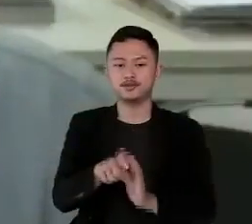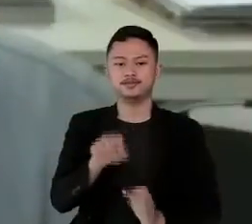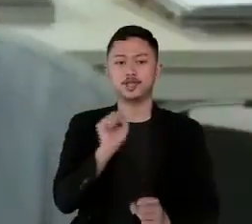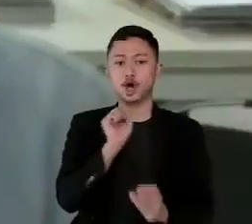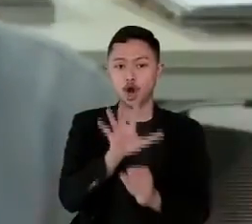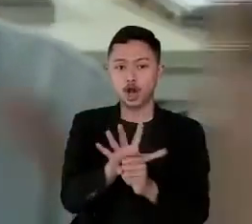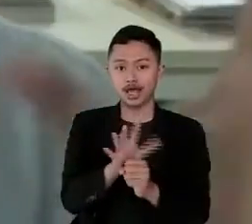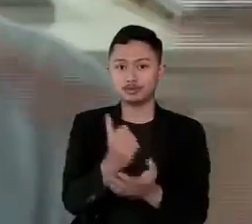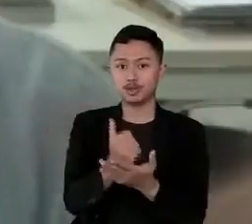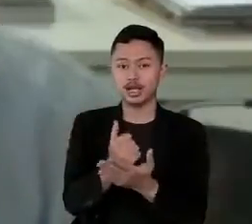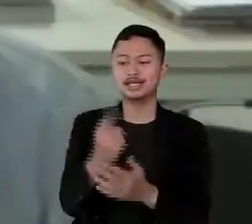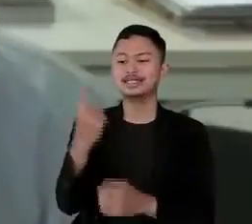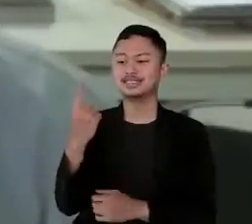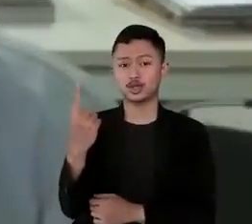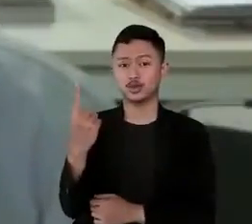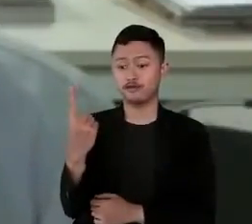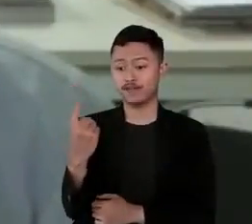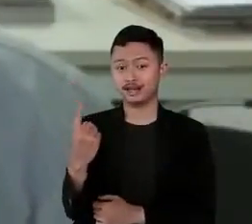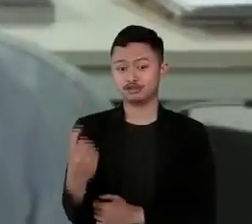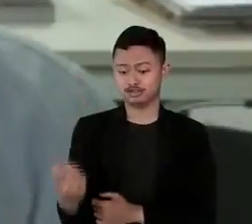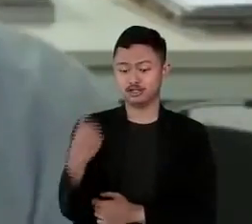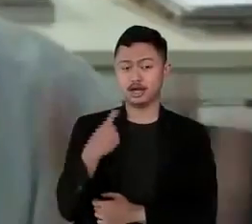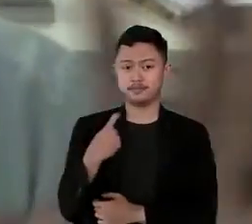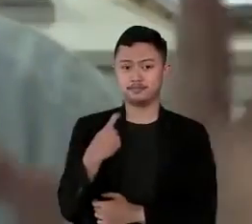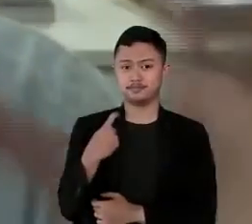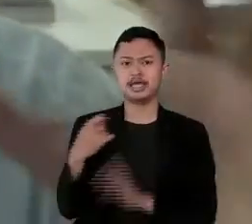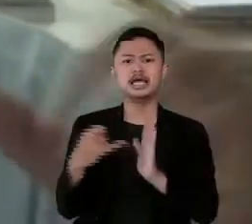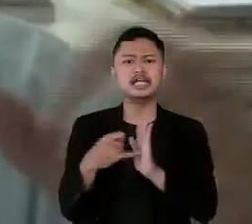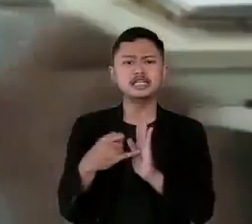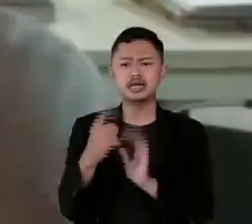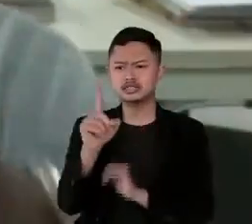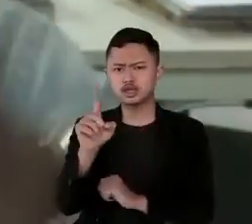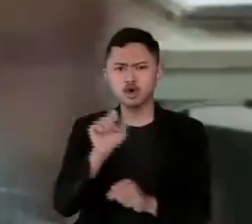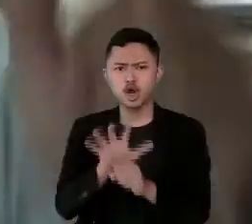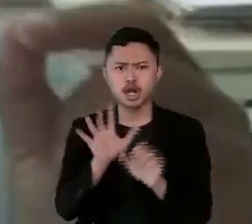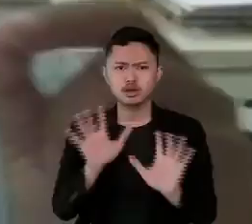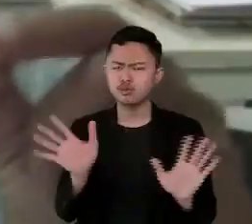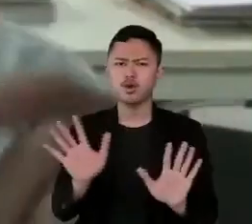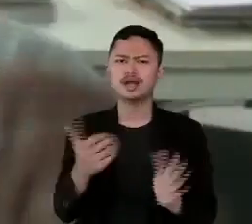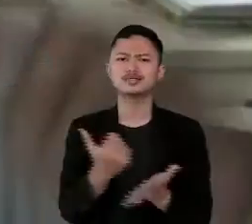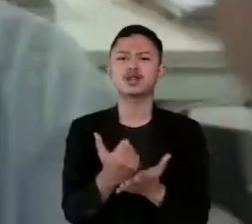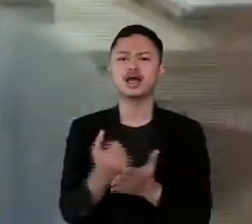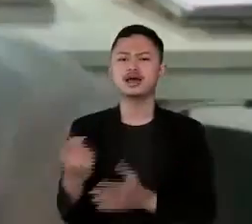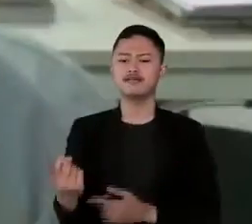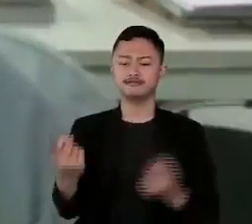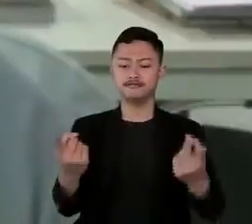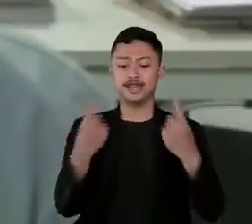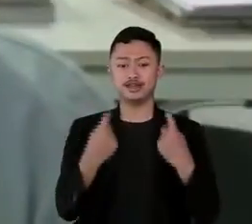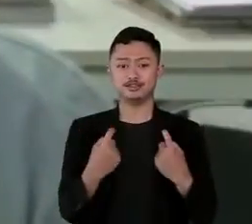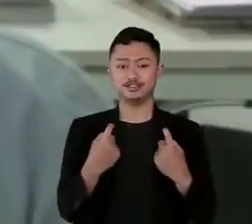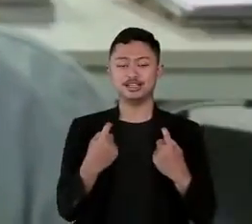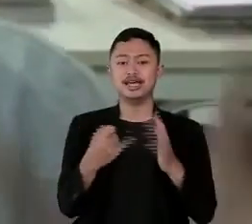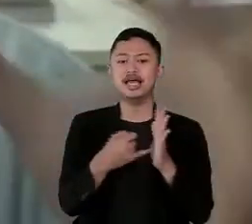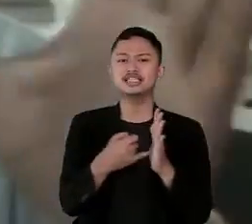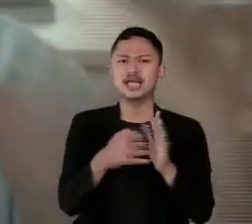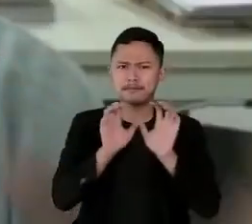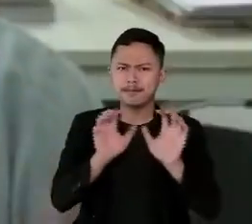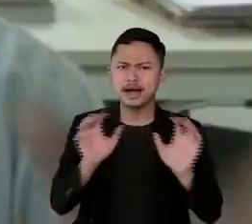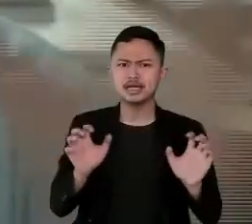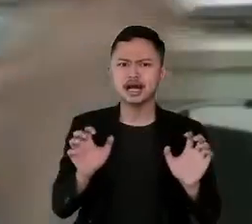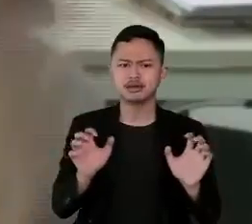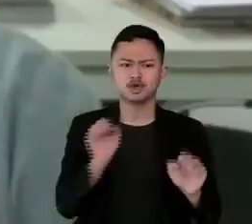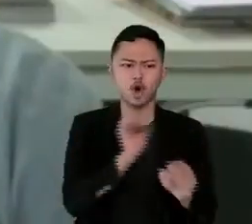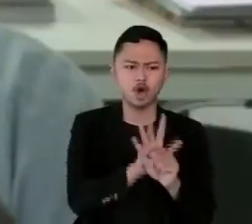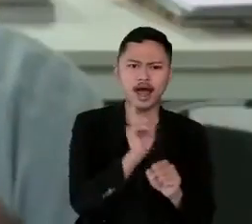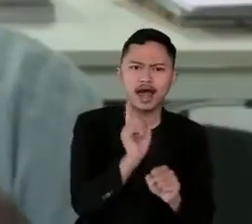ada puluhan yang sudah diidentifikasi pada virus Coffin yang bertanggung jawab dan tidak lam menghidupi antibodi kalau